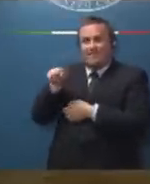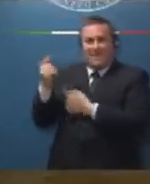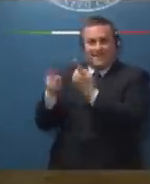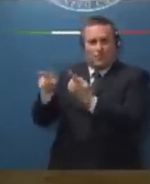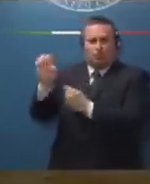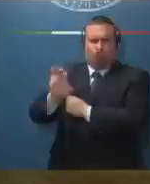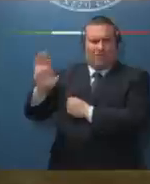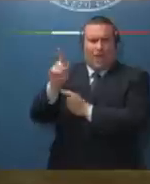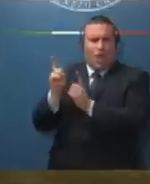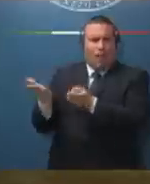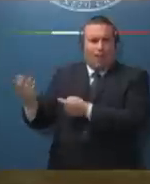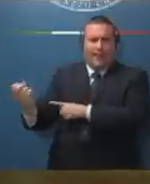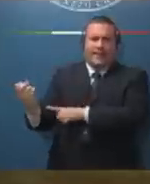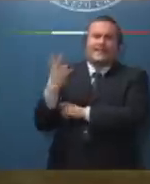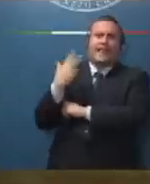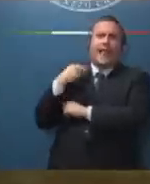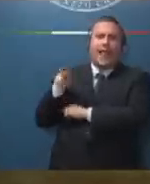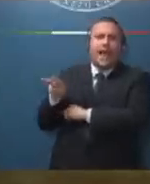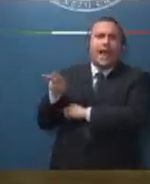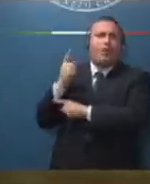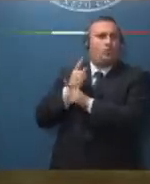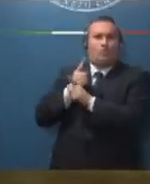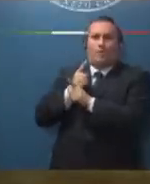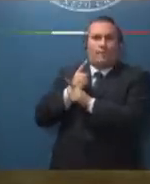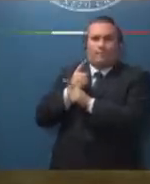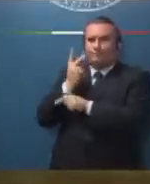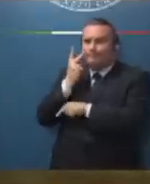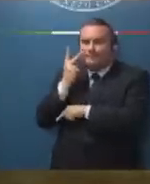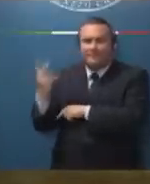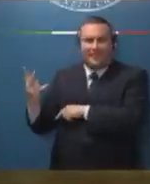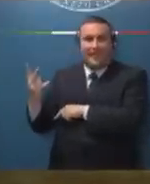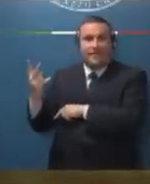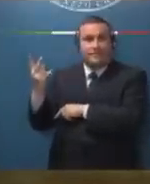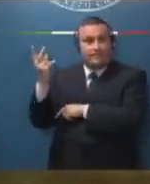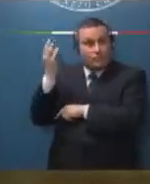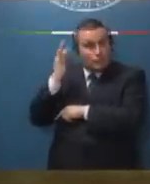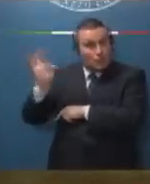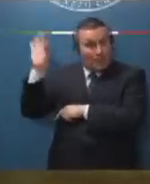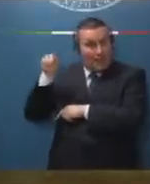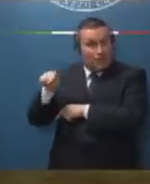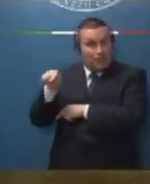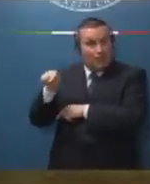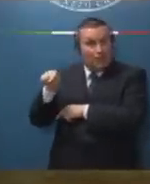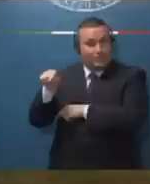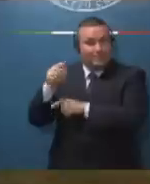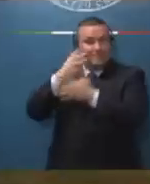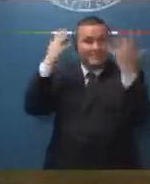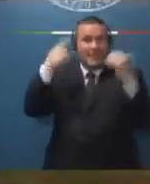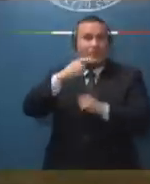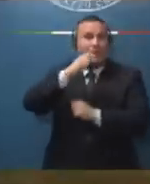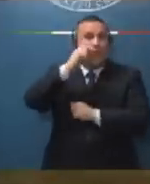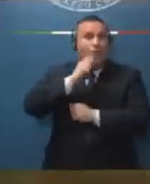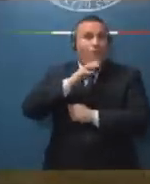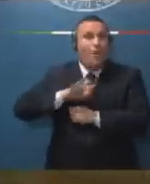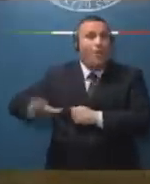geopolitico sicuramente necessario ma anche e soprattutto il segnale di un futuro per l'Ucraina fatto